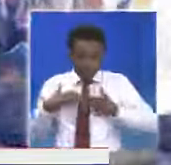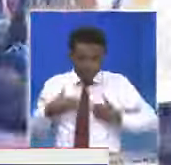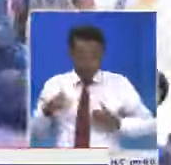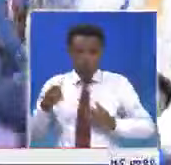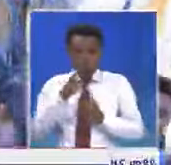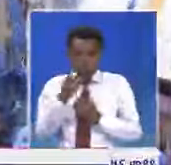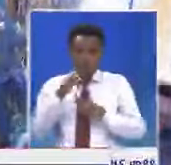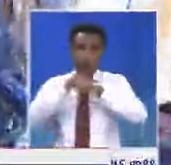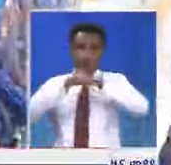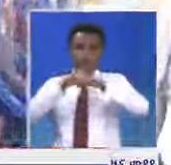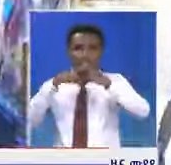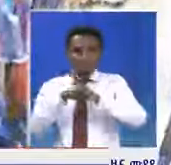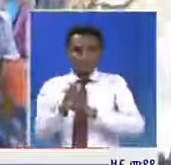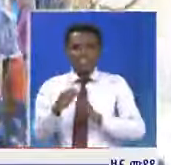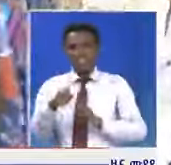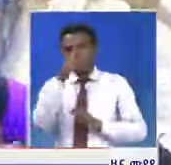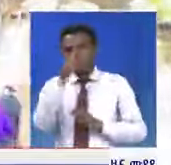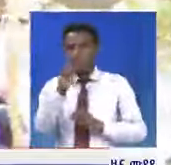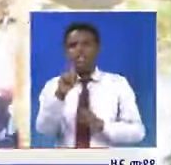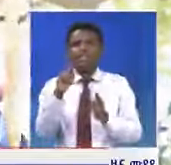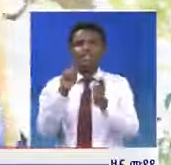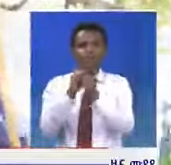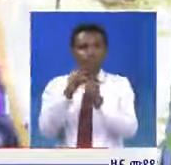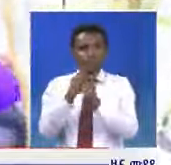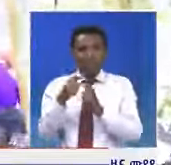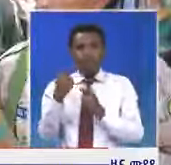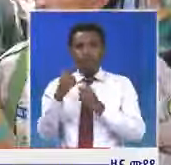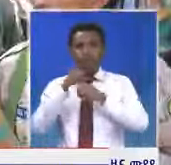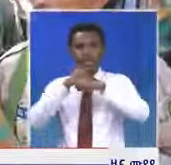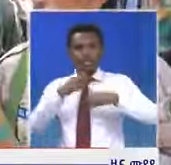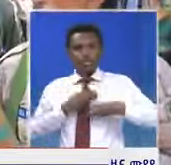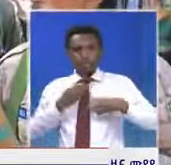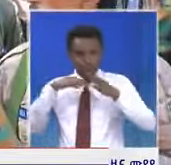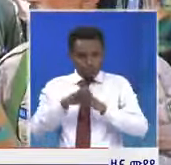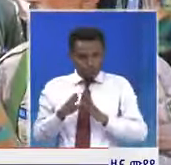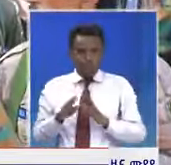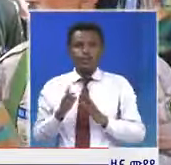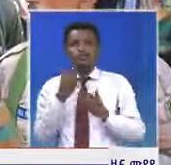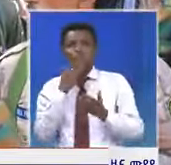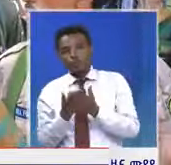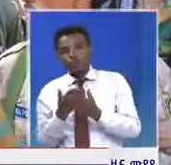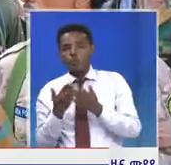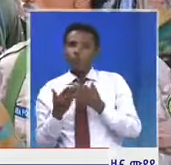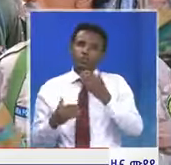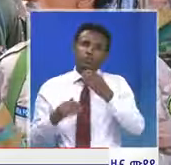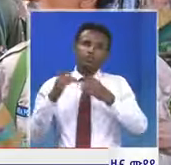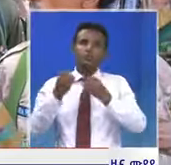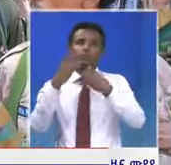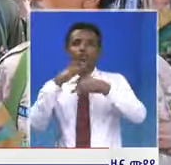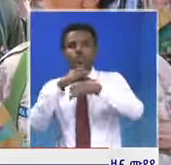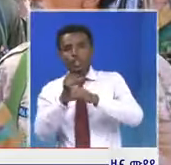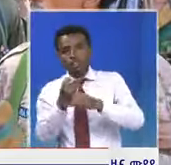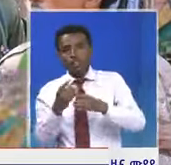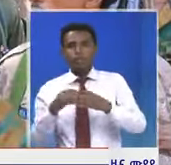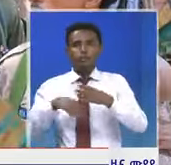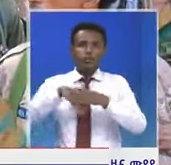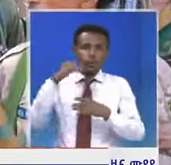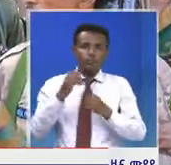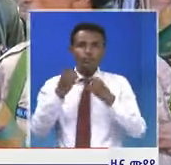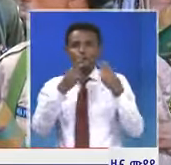በኋላ ኢትዮጵያ ምን ይገጥማታል ብለን መከላከያ ሰራዊትን ብንቀላቀል ጥሩ ስትራቴጂ ያለው ቦታ ብዙ ኢንጂነር የሚወጣበት ብዙ